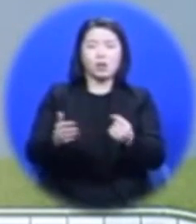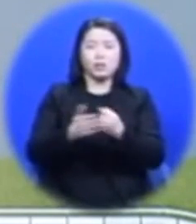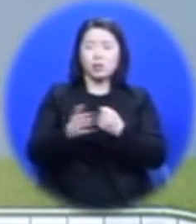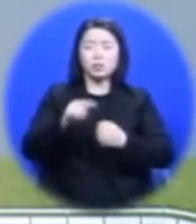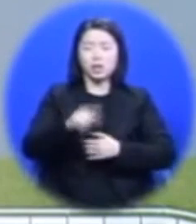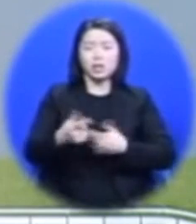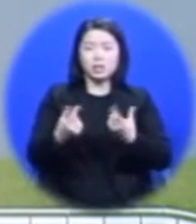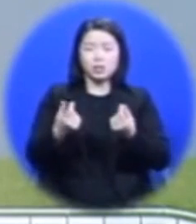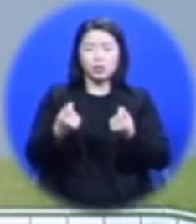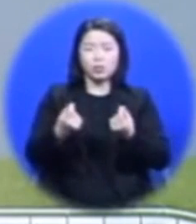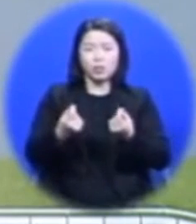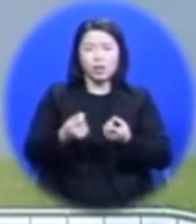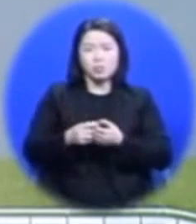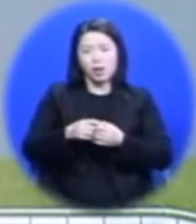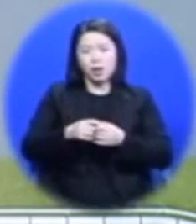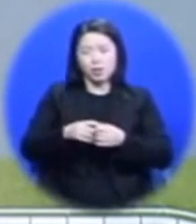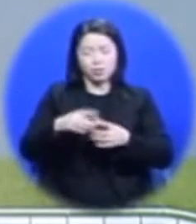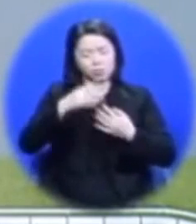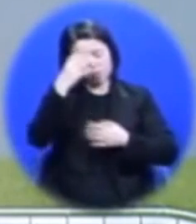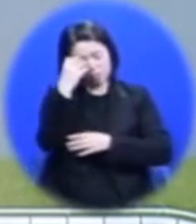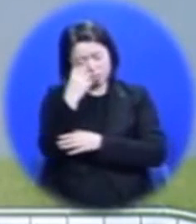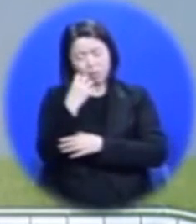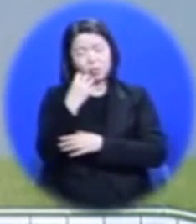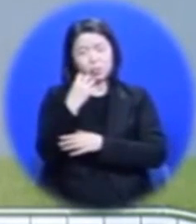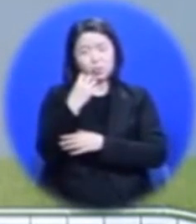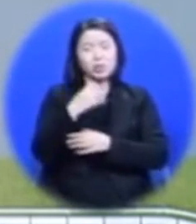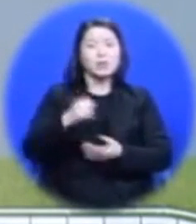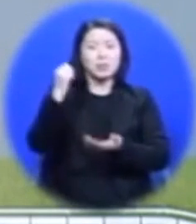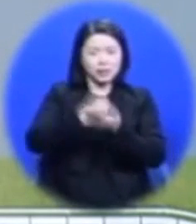이런 염세적이고 탄식하는 노래만 불렀습니다.